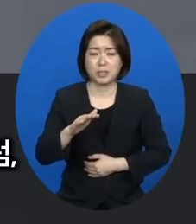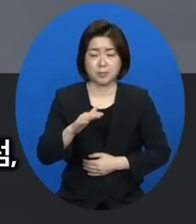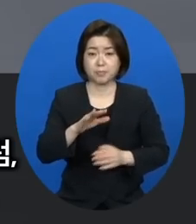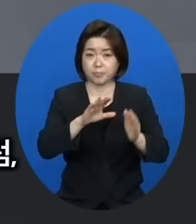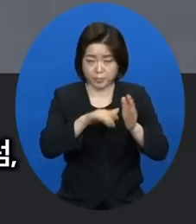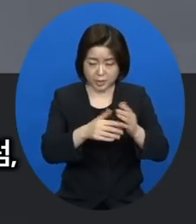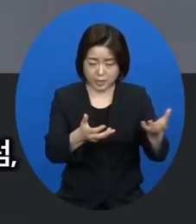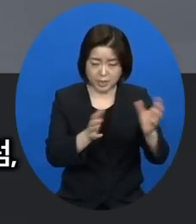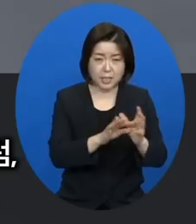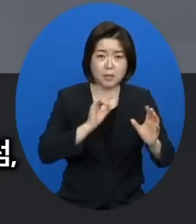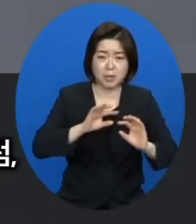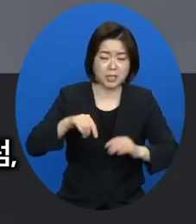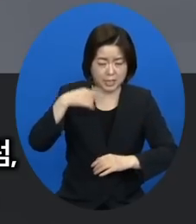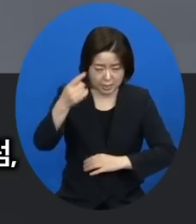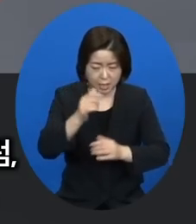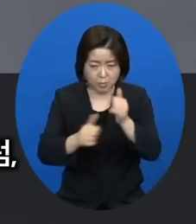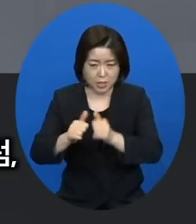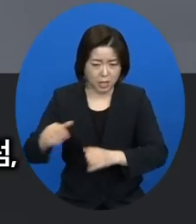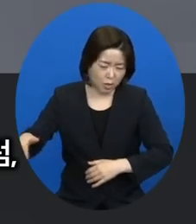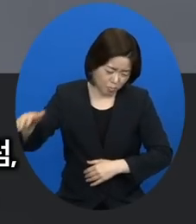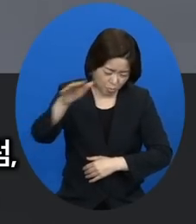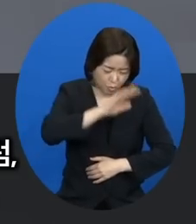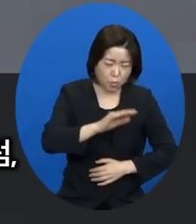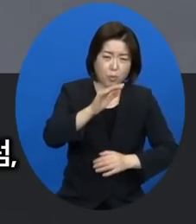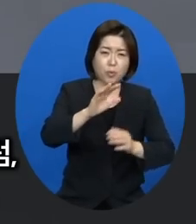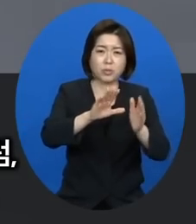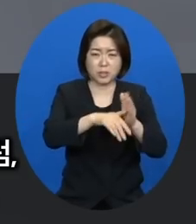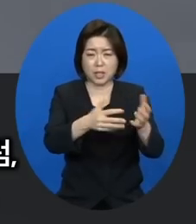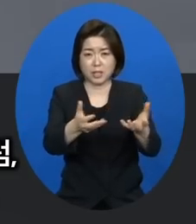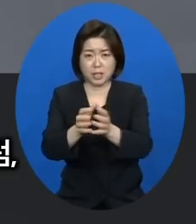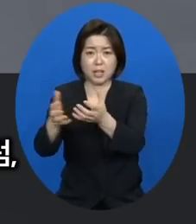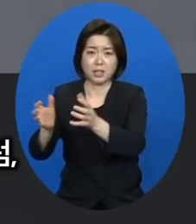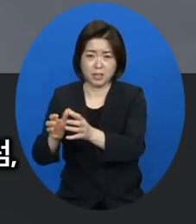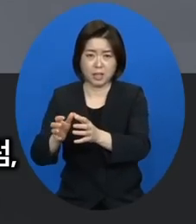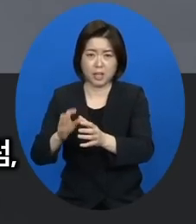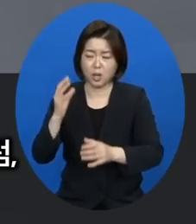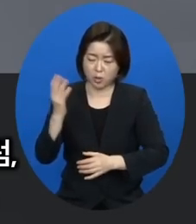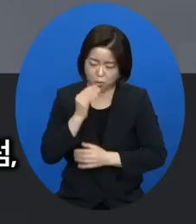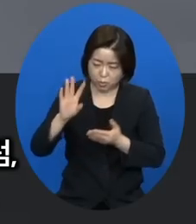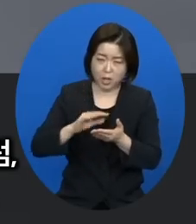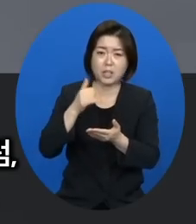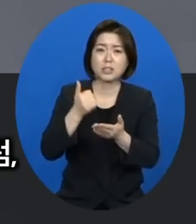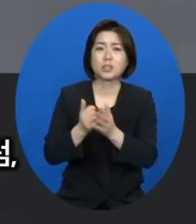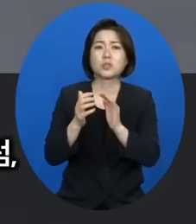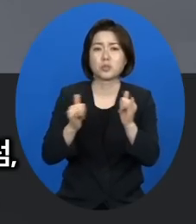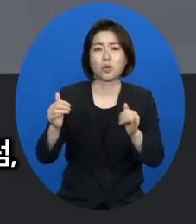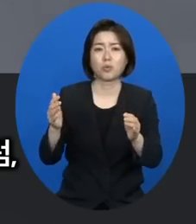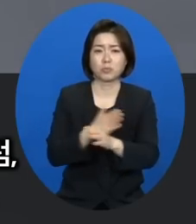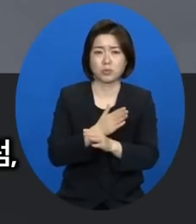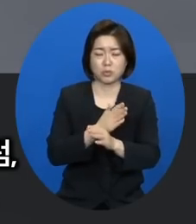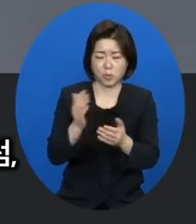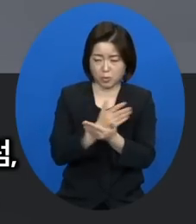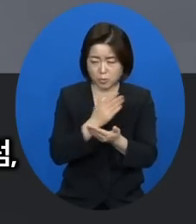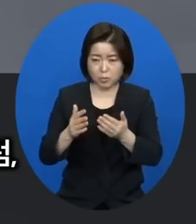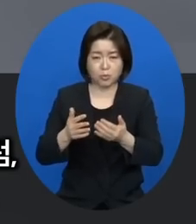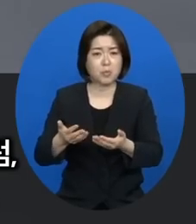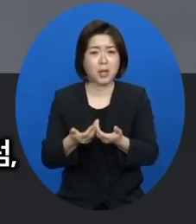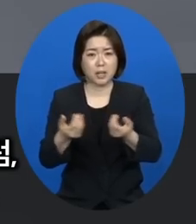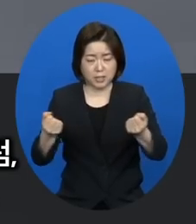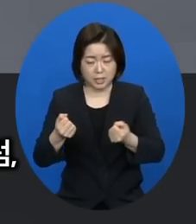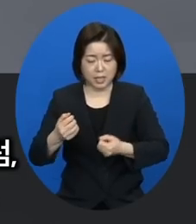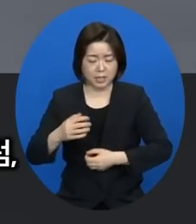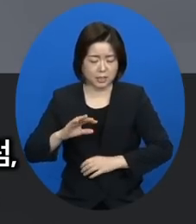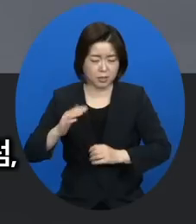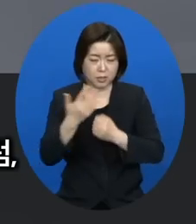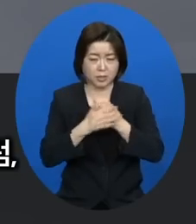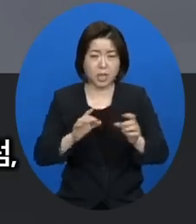우리 다음 세대, 우리 전 세대에 이르기까지 우리 모든 거룩한 그리스도인들부터 구별된 삶을 살아갈 수 있도록 주의 은혜를 달라고